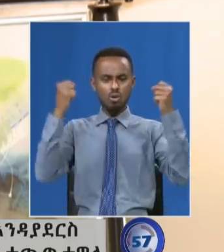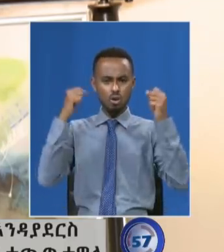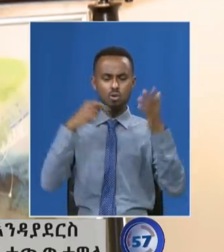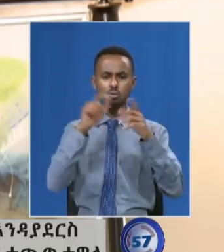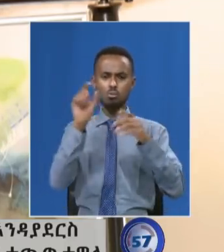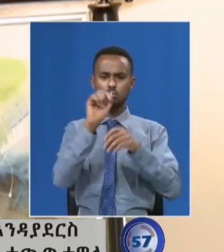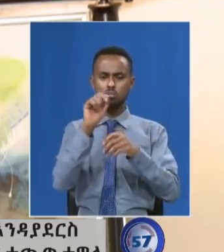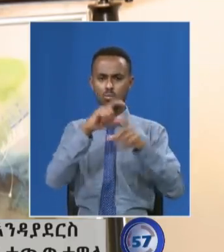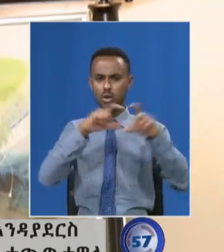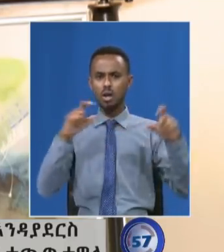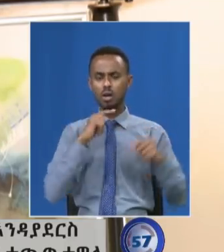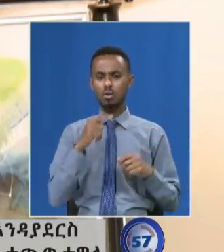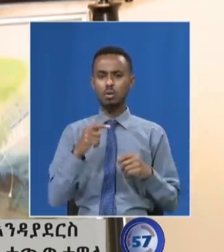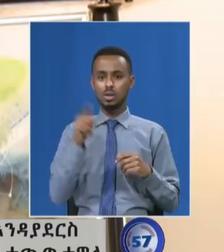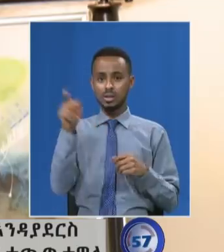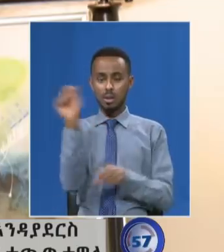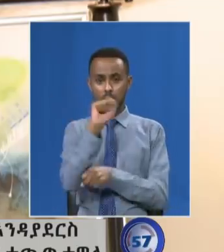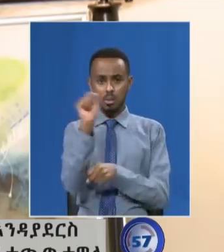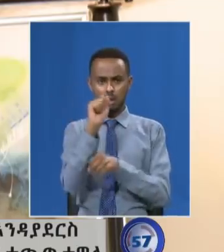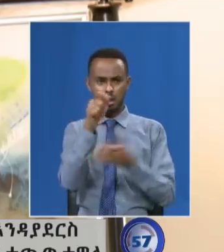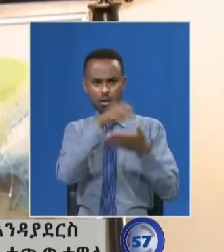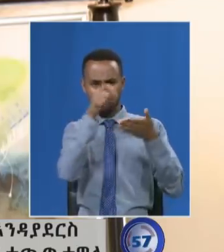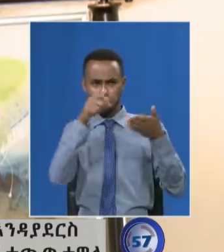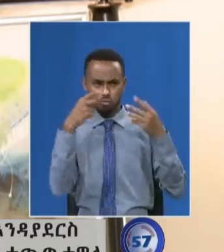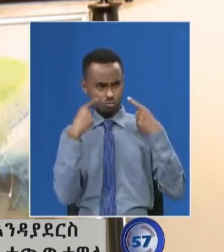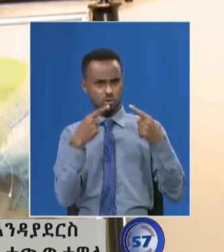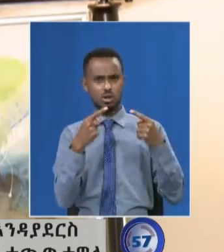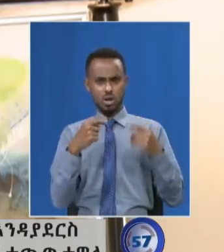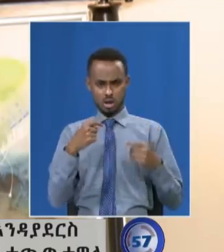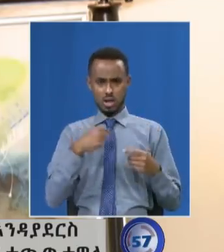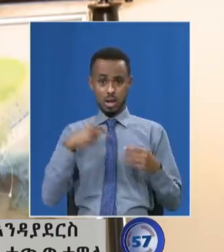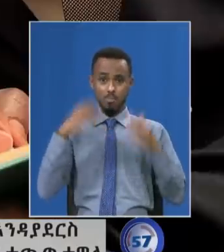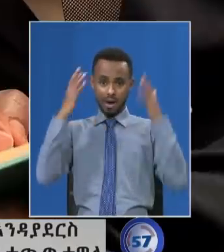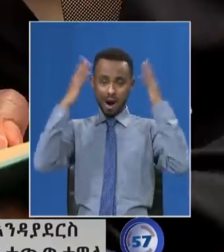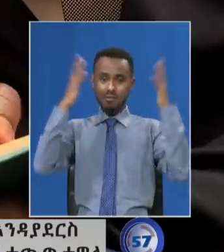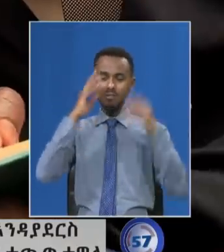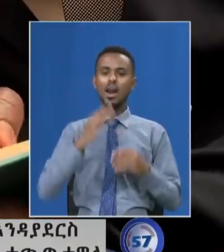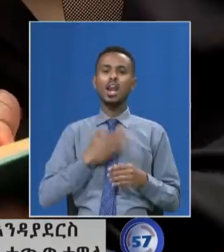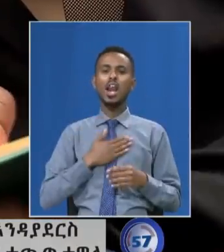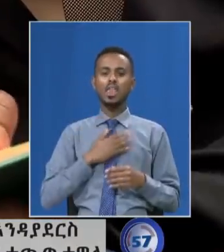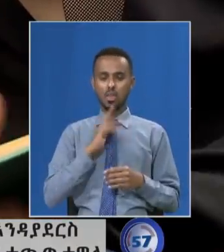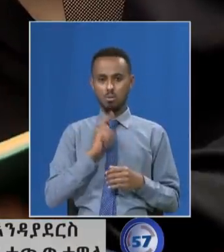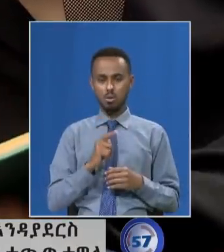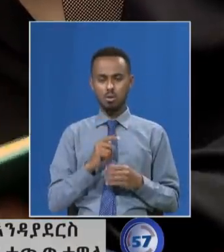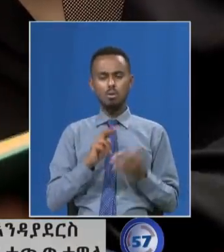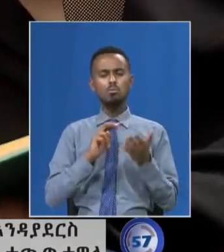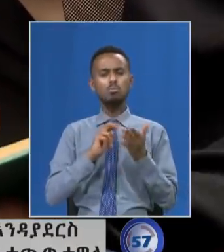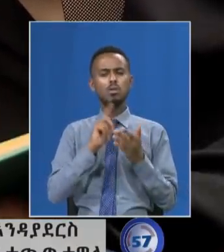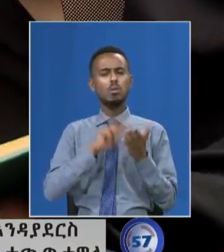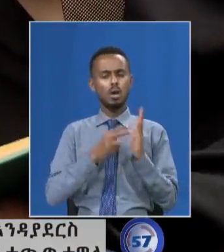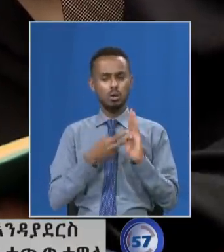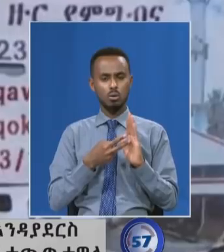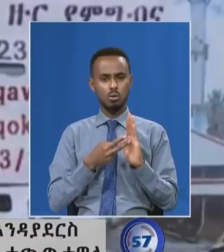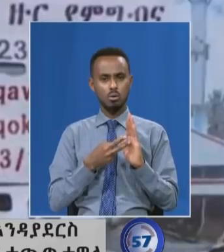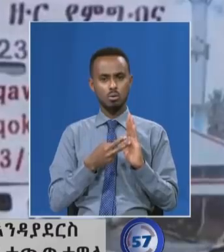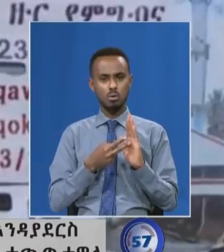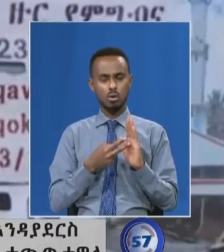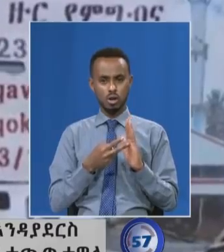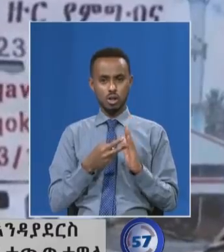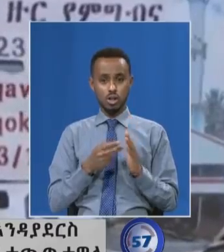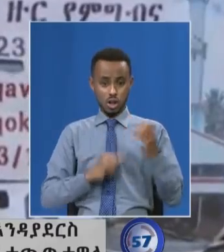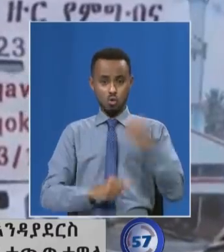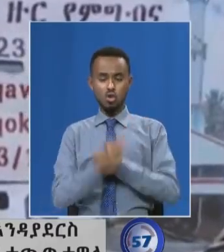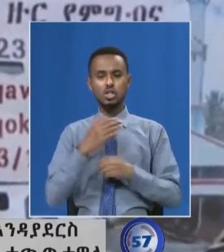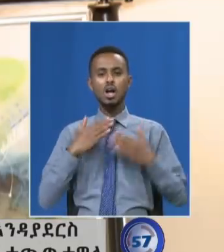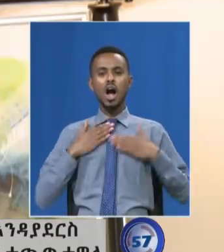ነው ስለዚህ ዘመኪኖች ላይ ተስፎ የሚታገኘው ይሄ ነው እኔ ማፈር ነኝ ማለት ነው በቃ ተጎጂ